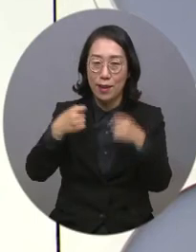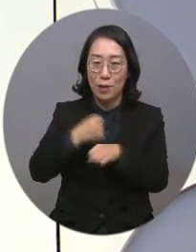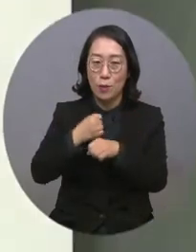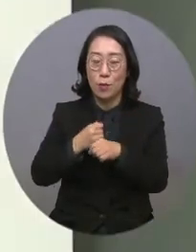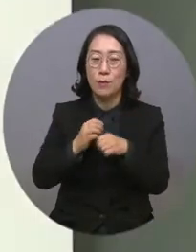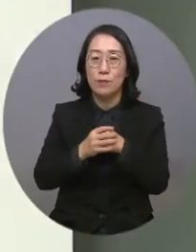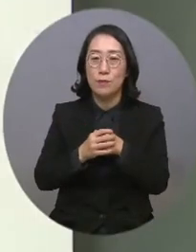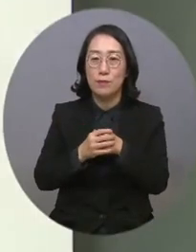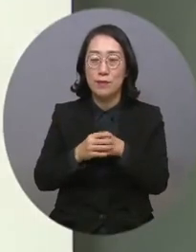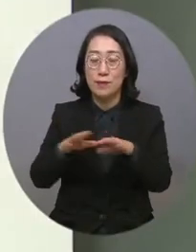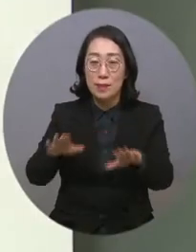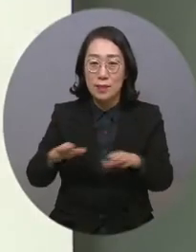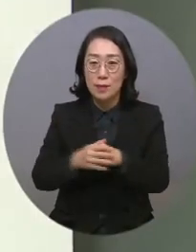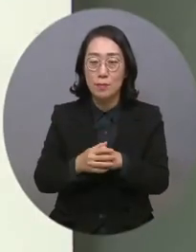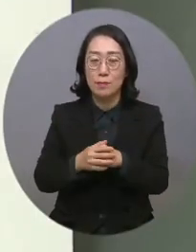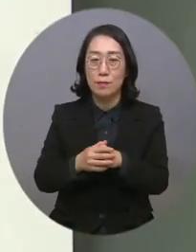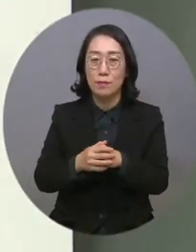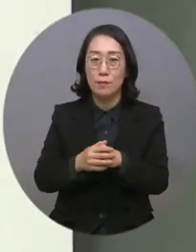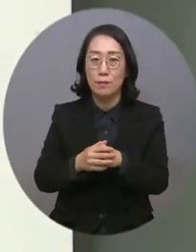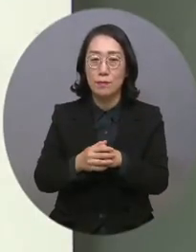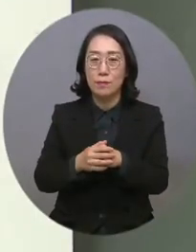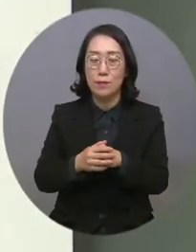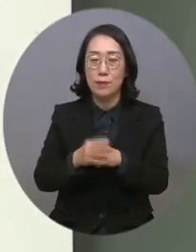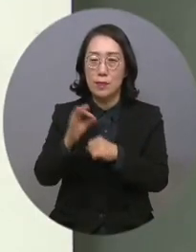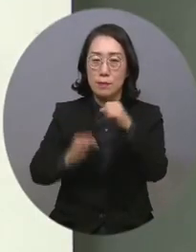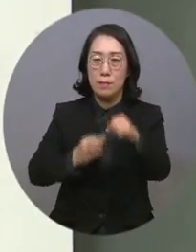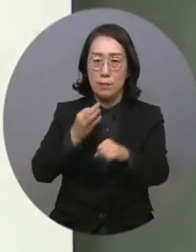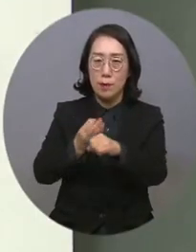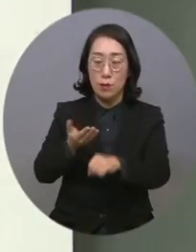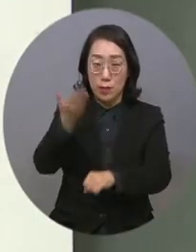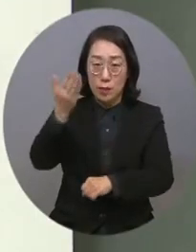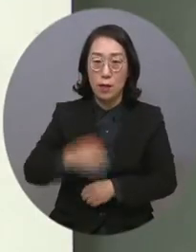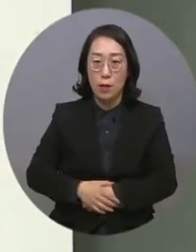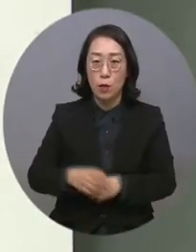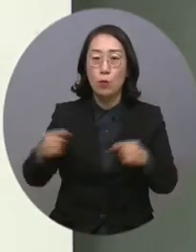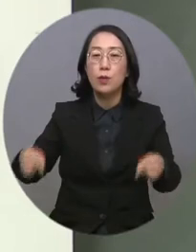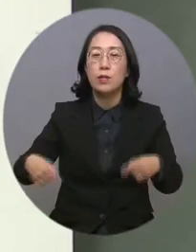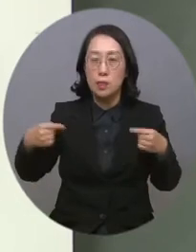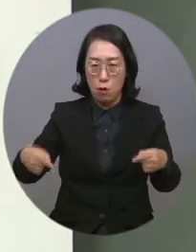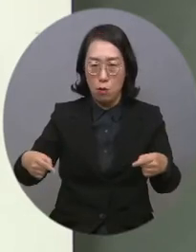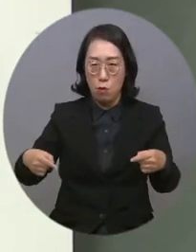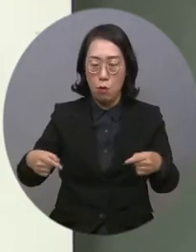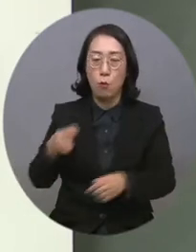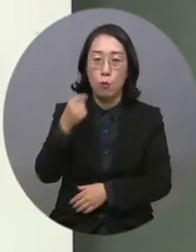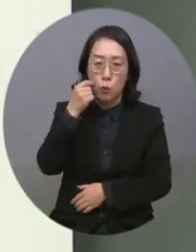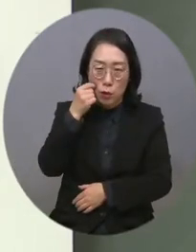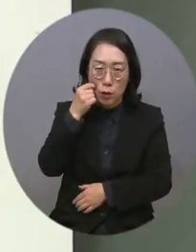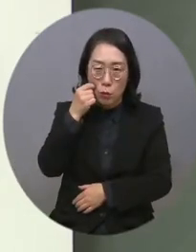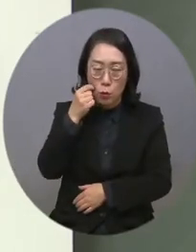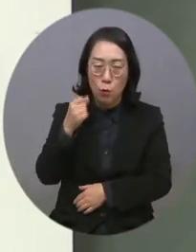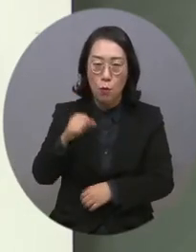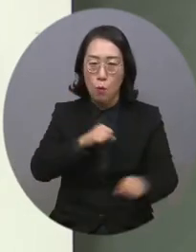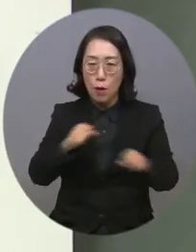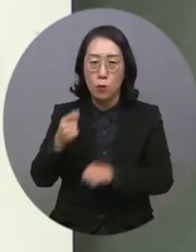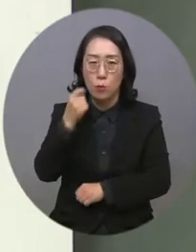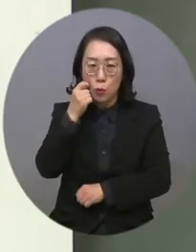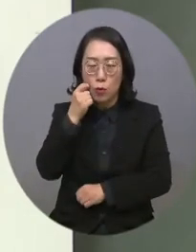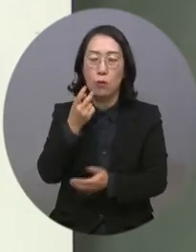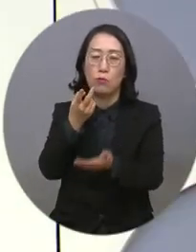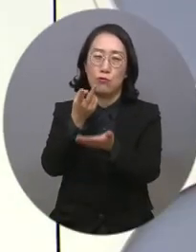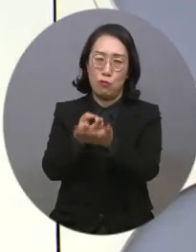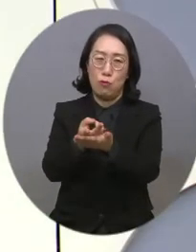살았는데 지금은 한 십몇 년 동안 계속 이제 휠체어도 못 타고 움직이지 못하기 때문에 누워서 24시간